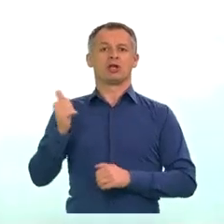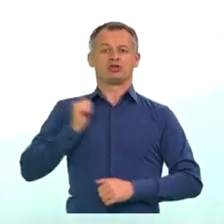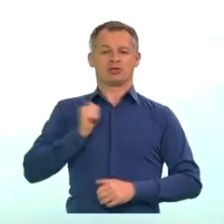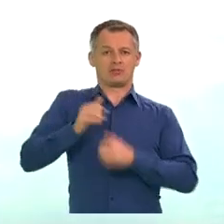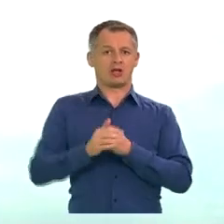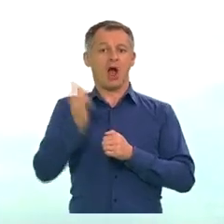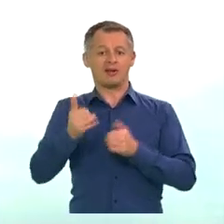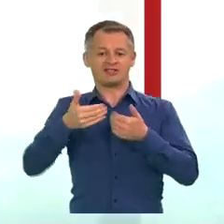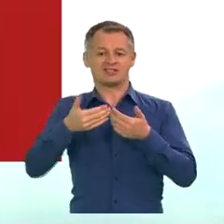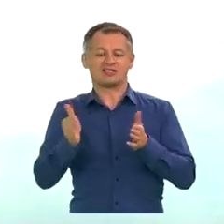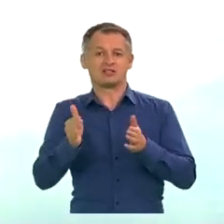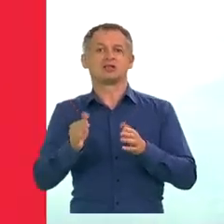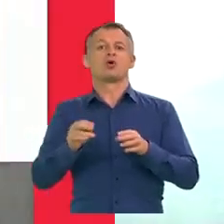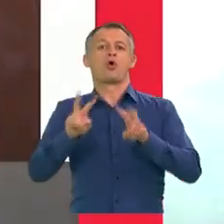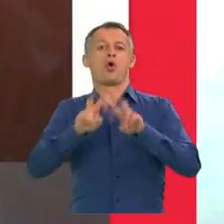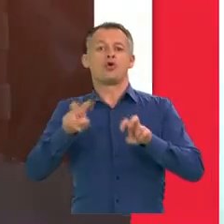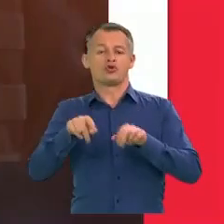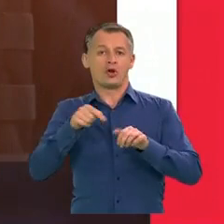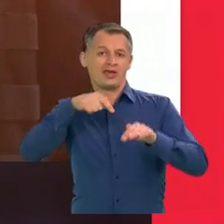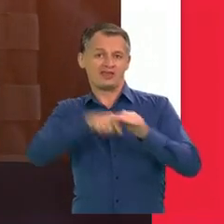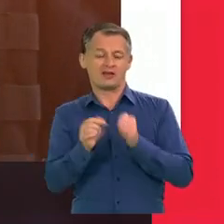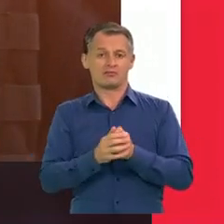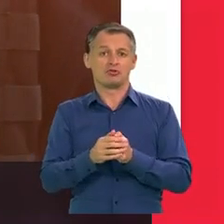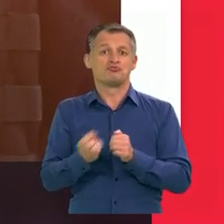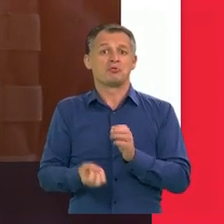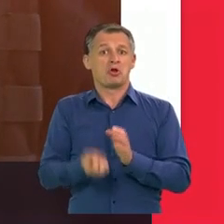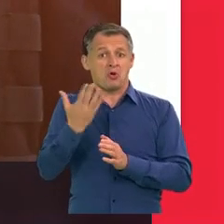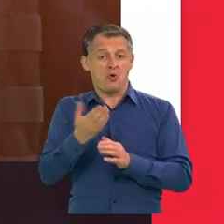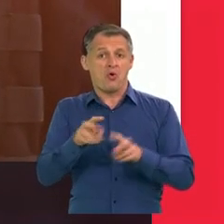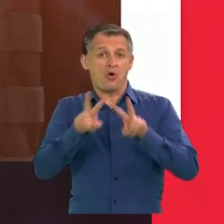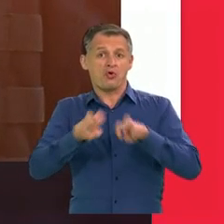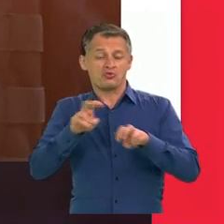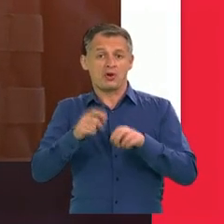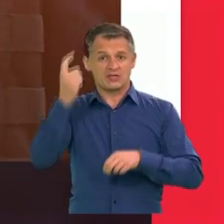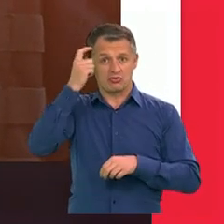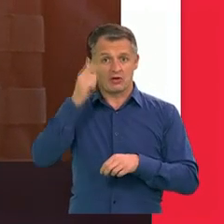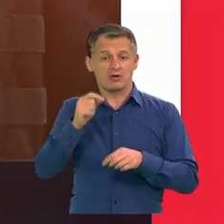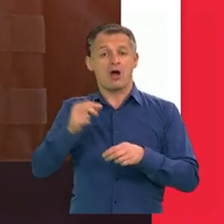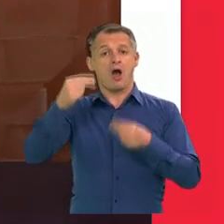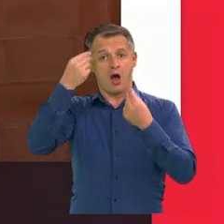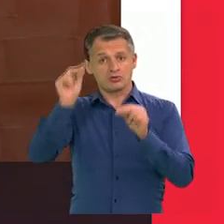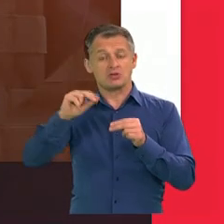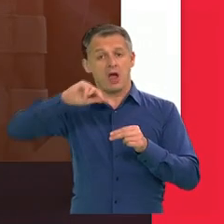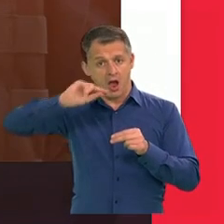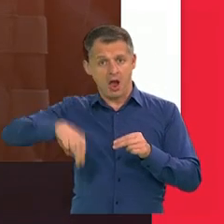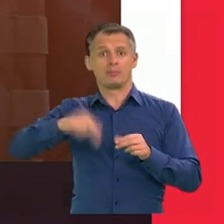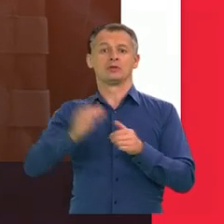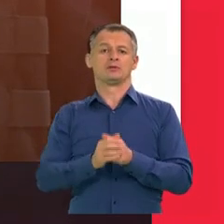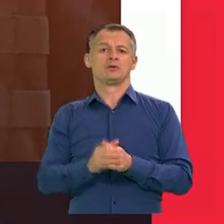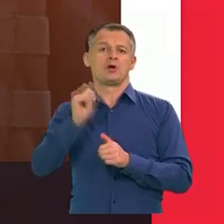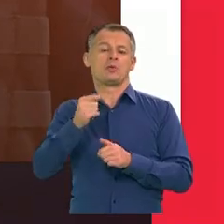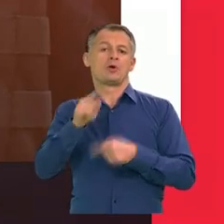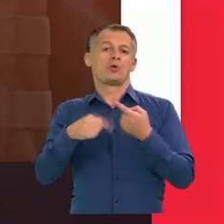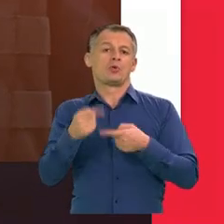instituției, a fost deschisă o anchetă internă. La cea mai recentă evaluare psihologică a fost declarat apt. Circumstanțele în care s-a produs evenimentul urmează să